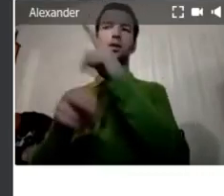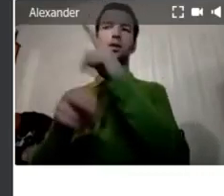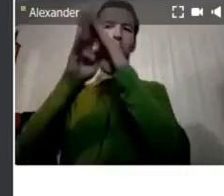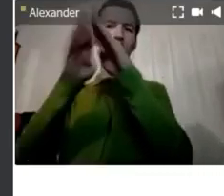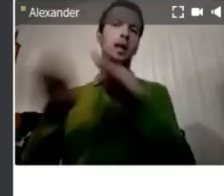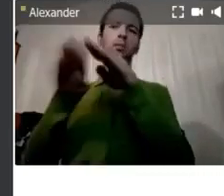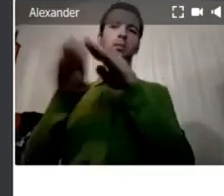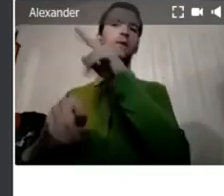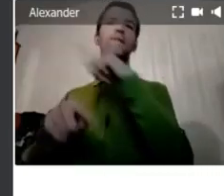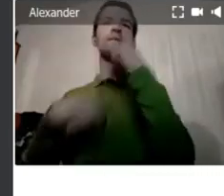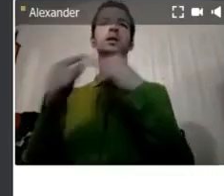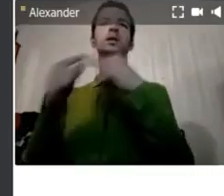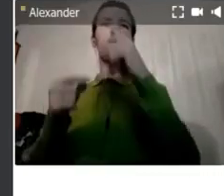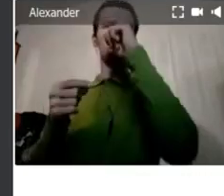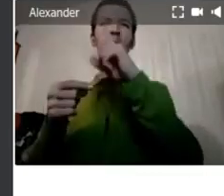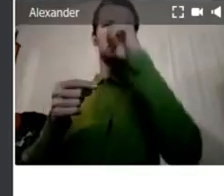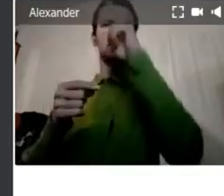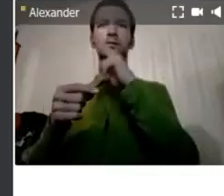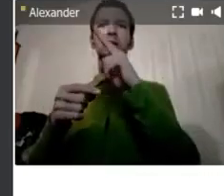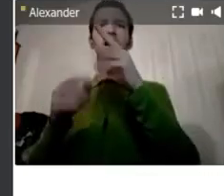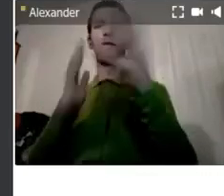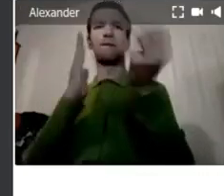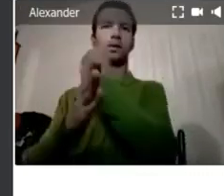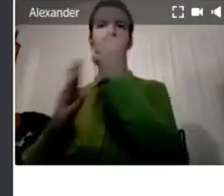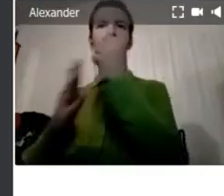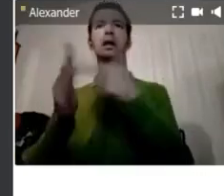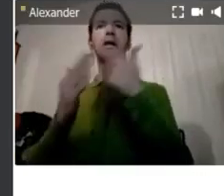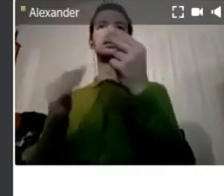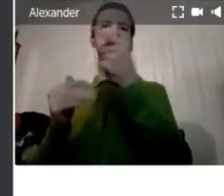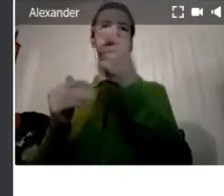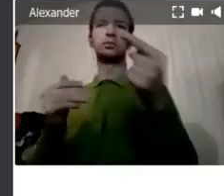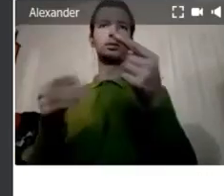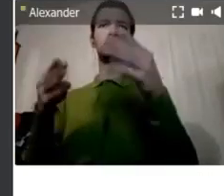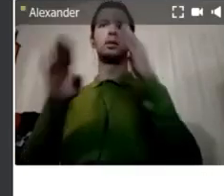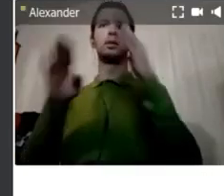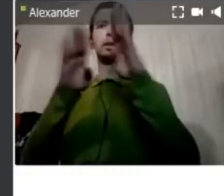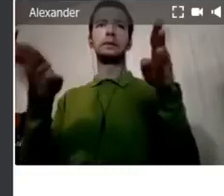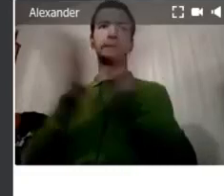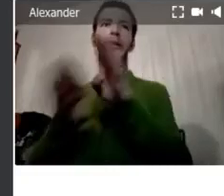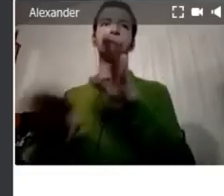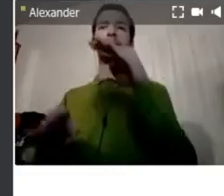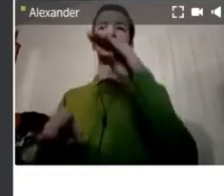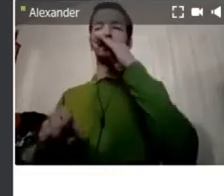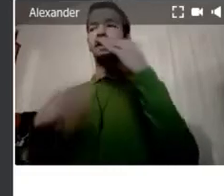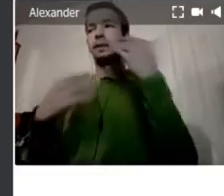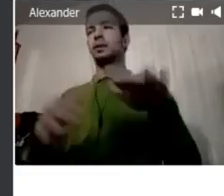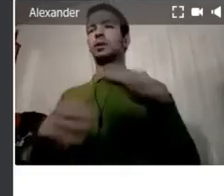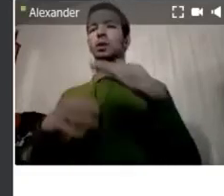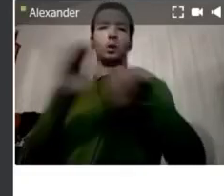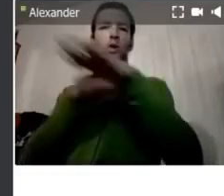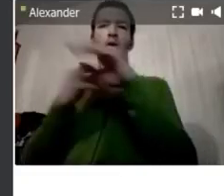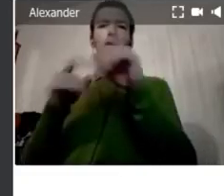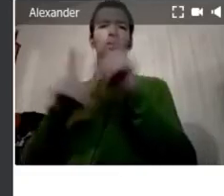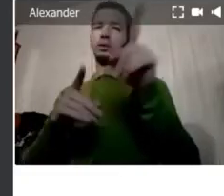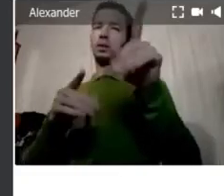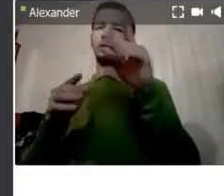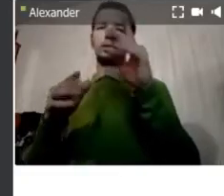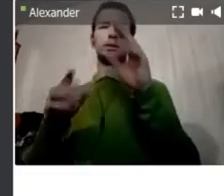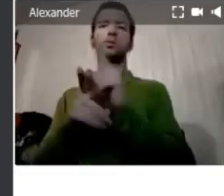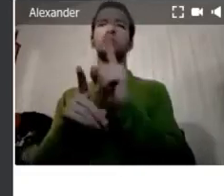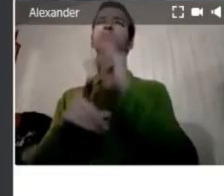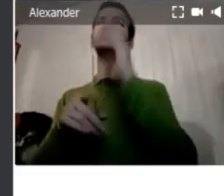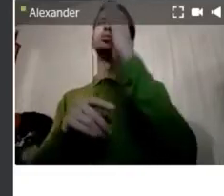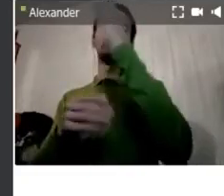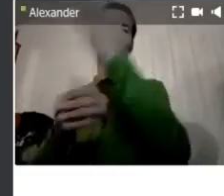уже на европейском мировом рынке, поэтому если человек имеет серьезные намерения, он интересуется, какова